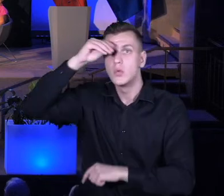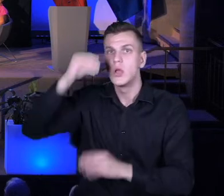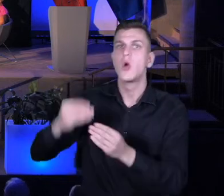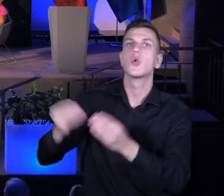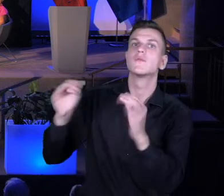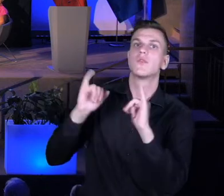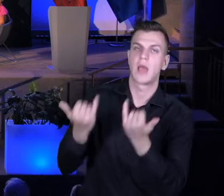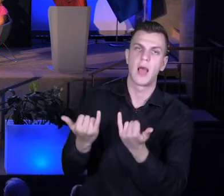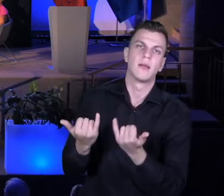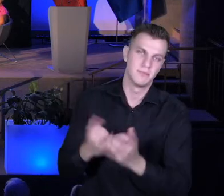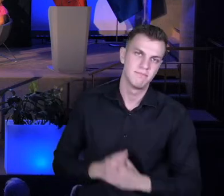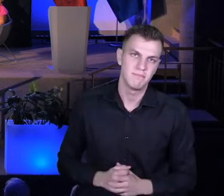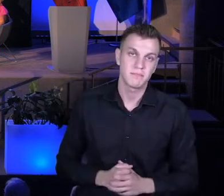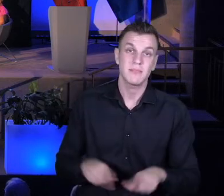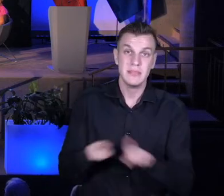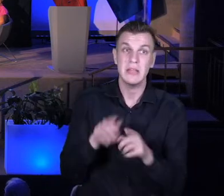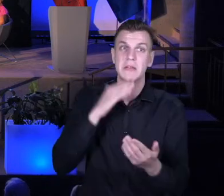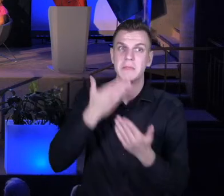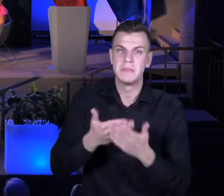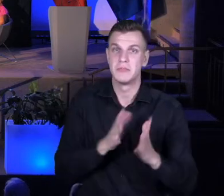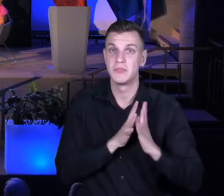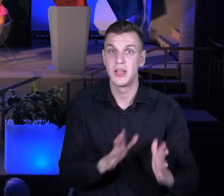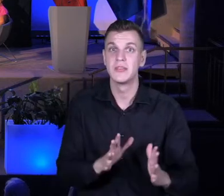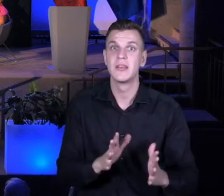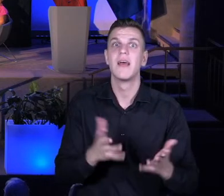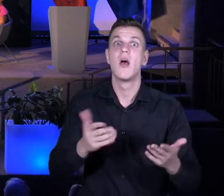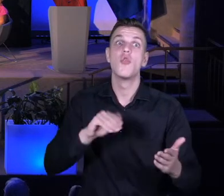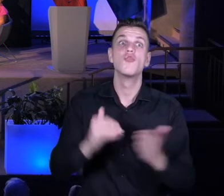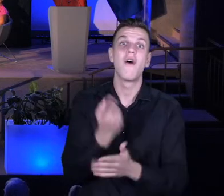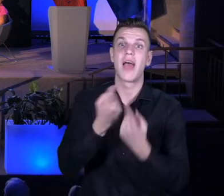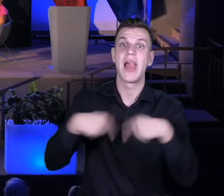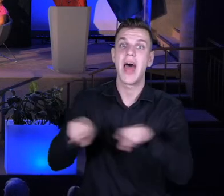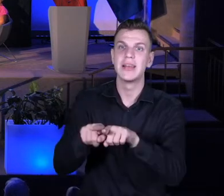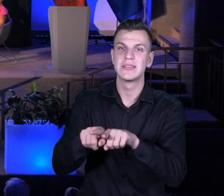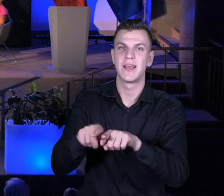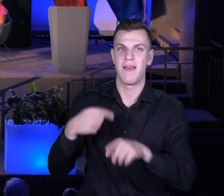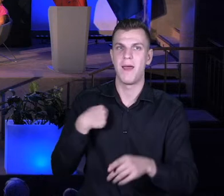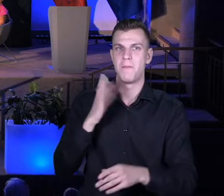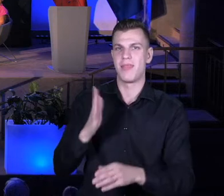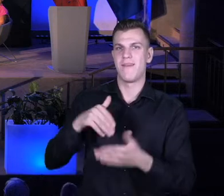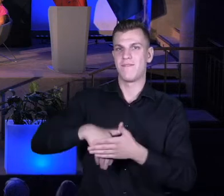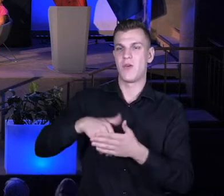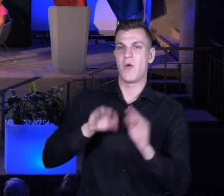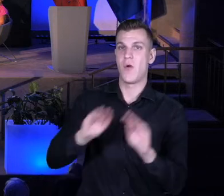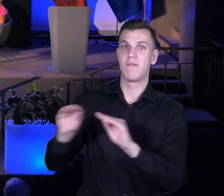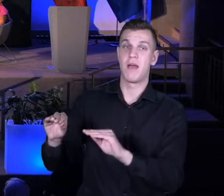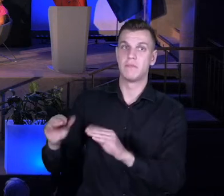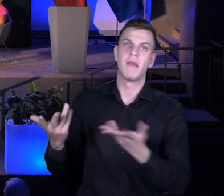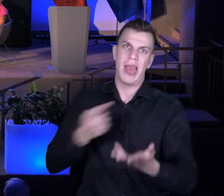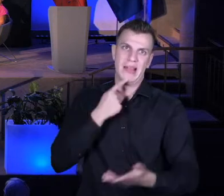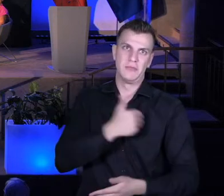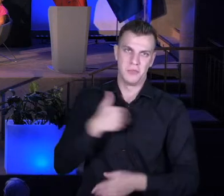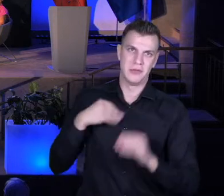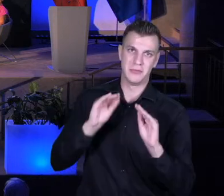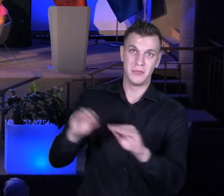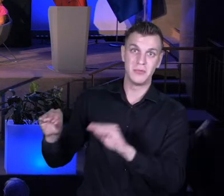I powiem Państwu szczerze, że ja już się nie mogę doczekać mojej nowej klasy wychowawczo i pod względem języka polskiego, bo ja